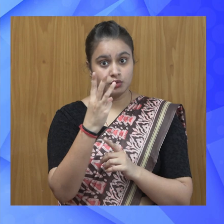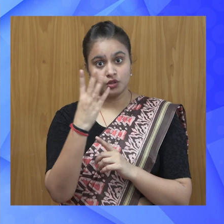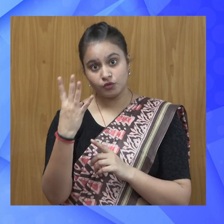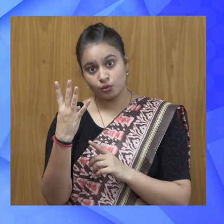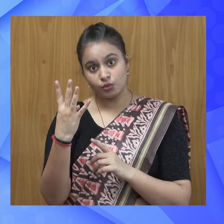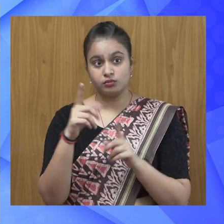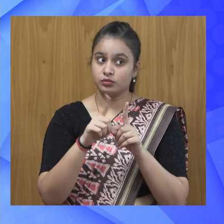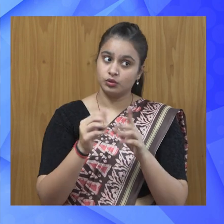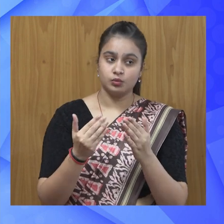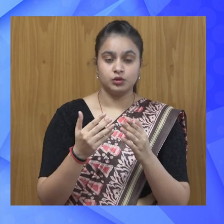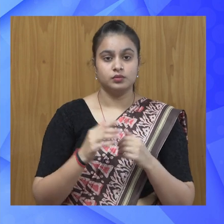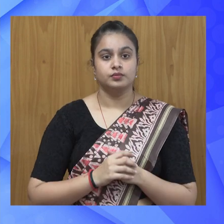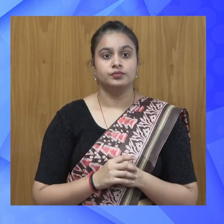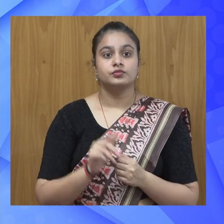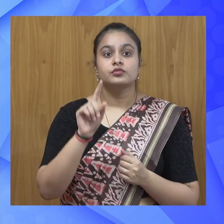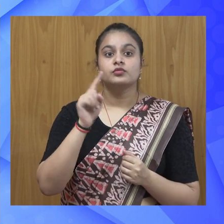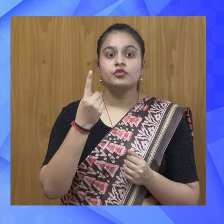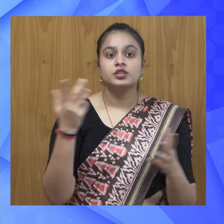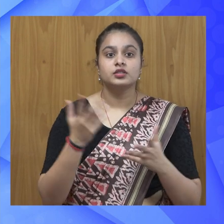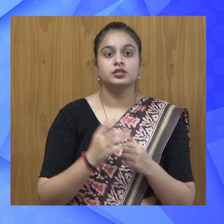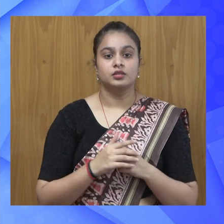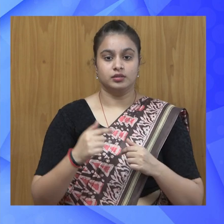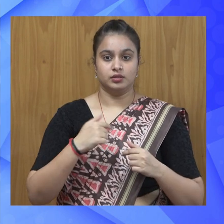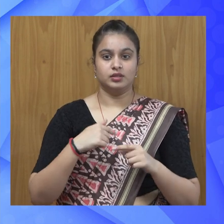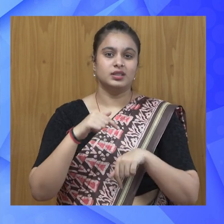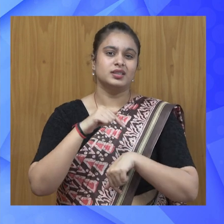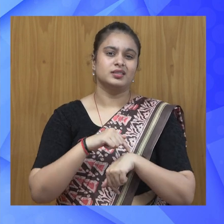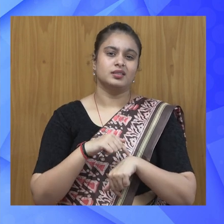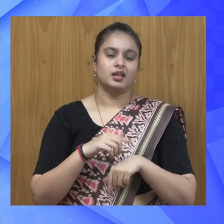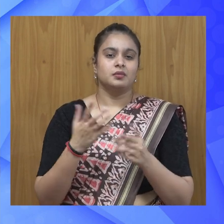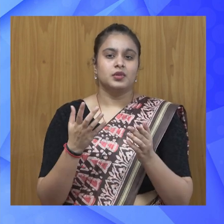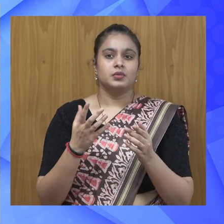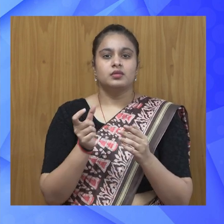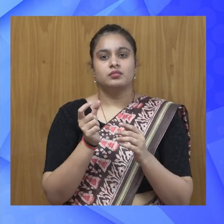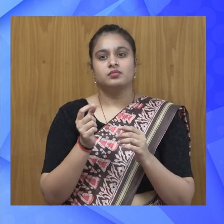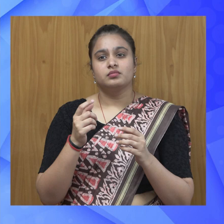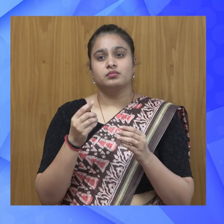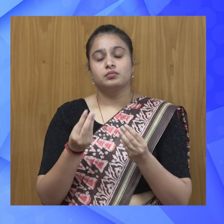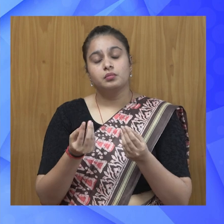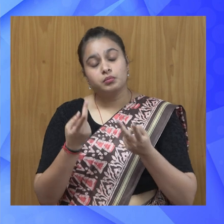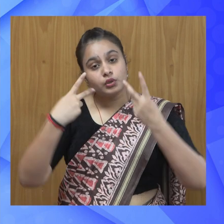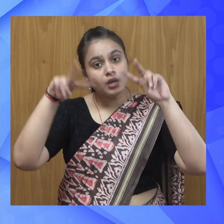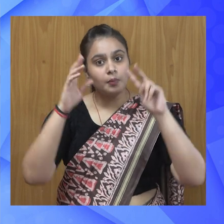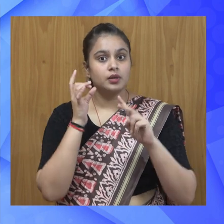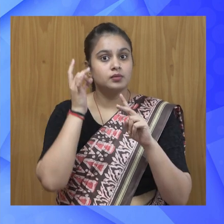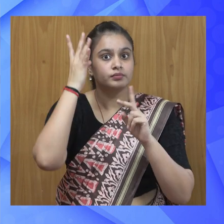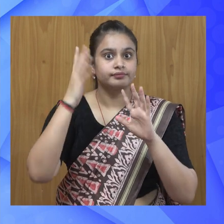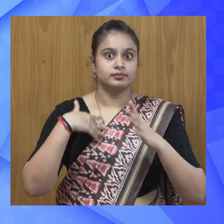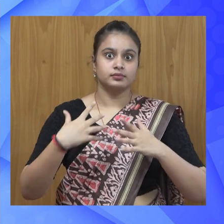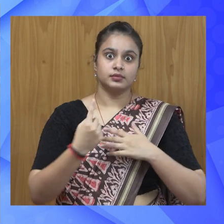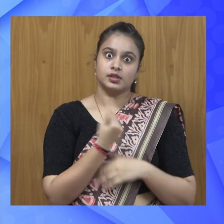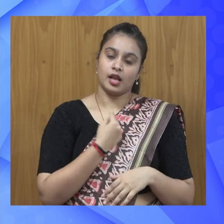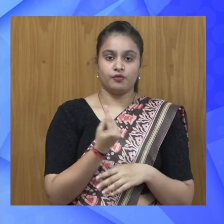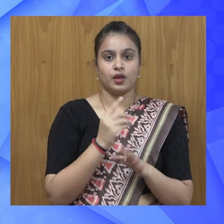सकते हैं, जो कि बहुत आसान है। सबसे पहले अपने आप टाइम आउट चल जाए, अपने आप में अगर मालिक बहुत गुस्सा रहा है अपने आप में हो जाइए आप, इसको हम